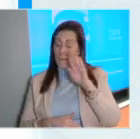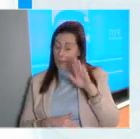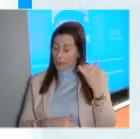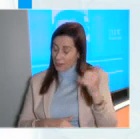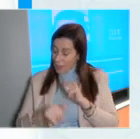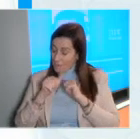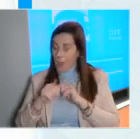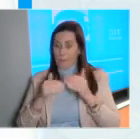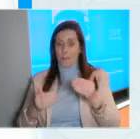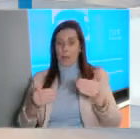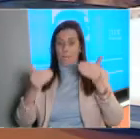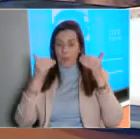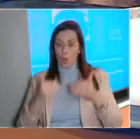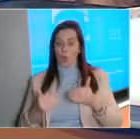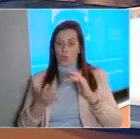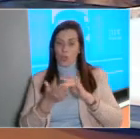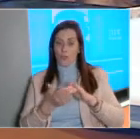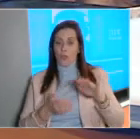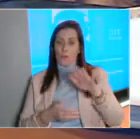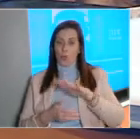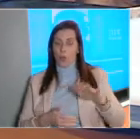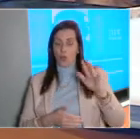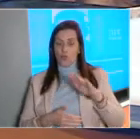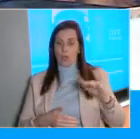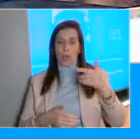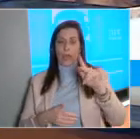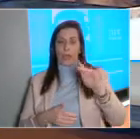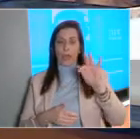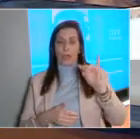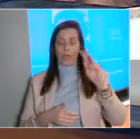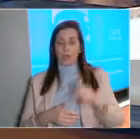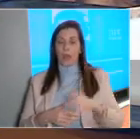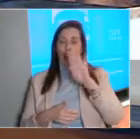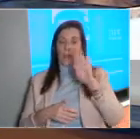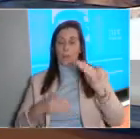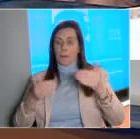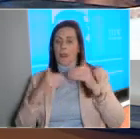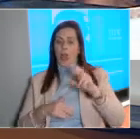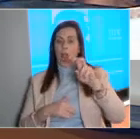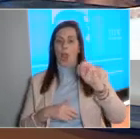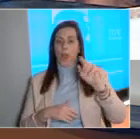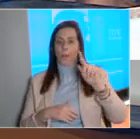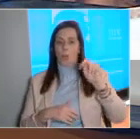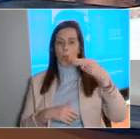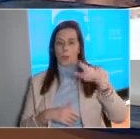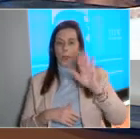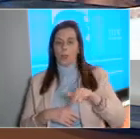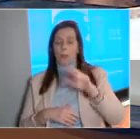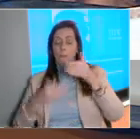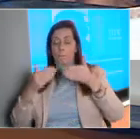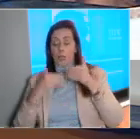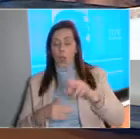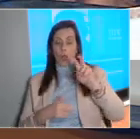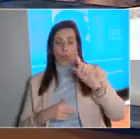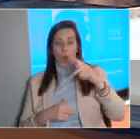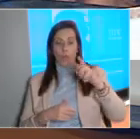נתניהו תמך בפינוי יישובים בגוש קטיף. הוא לא בדיוק שמר על הבתים. ביבי פינה את עמונה ופינה בתים באופרה ופינה בתים בגוש קטיף. והוא